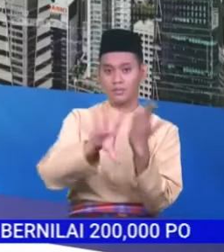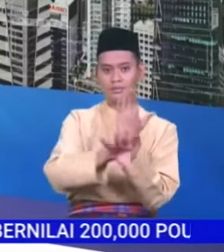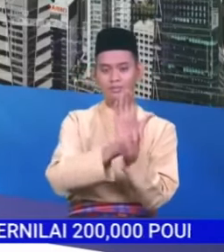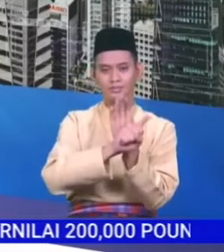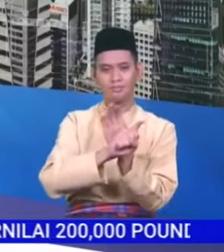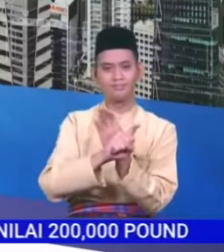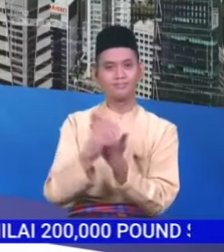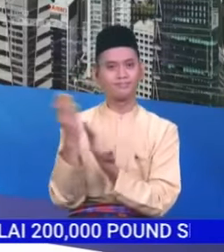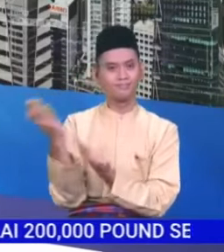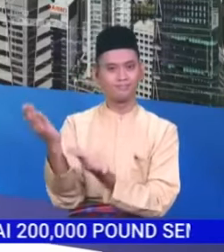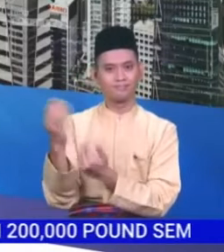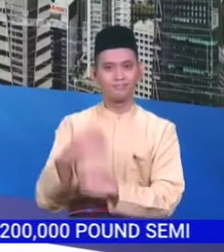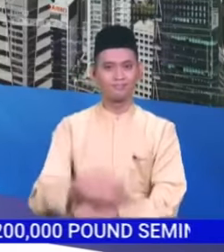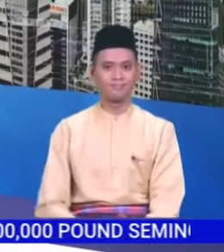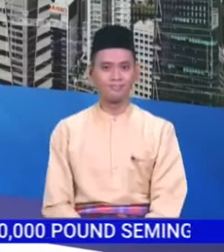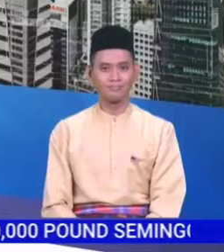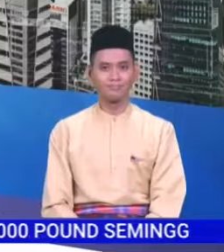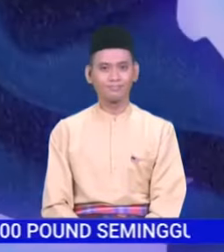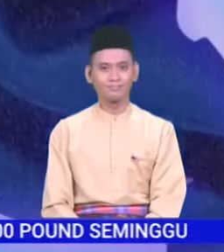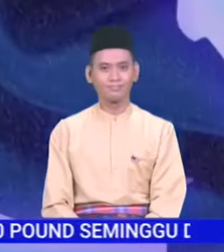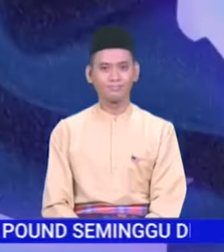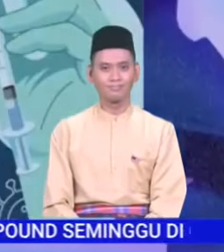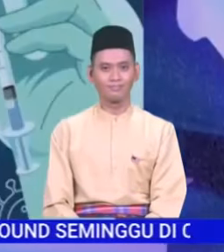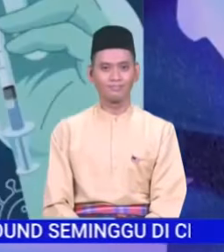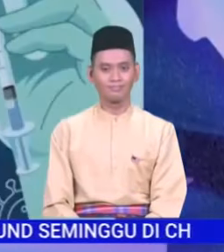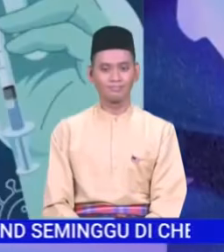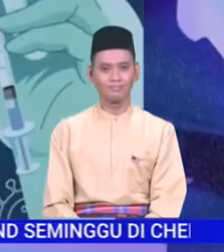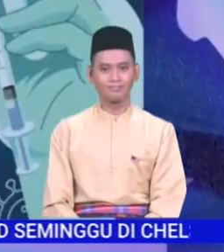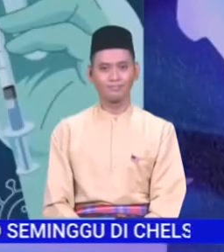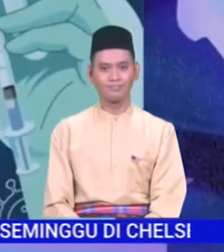di jok hai hai